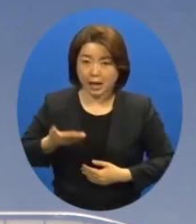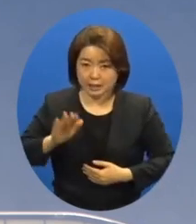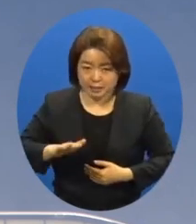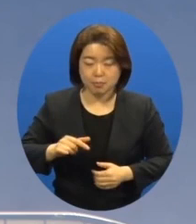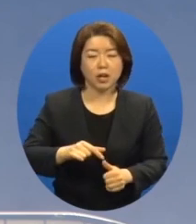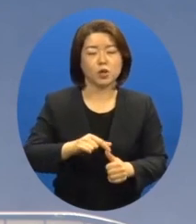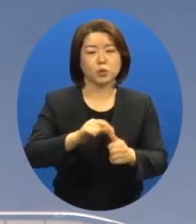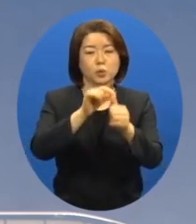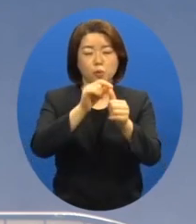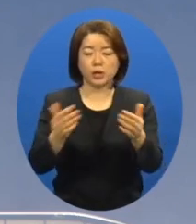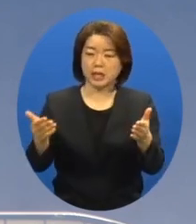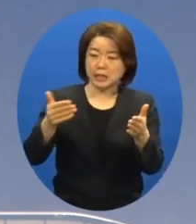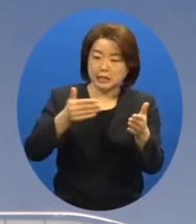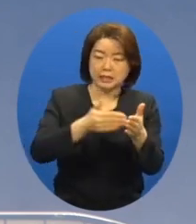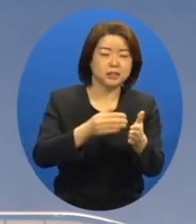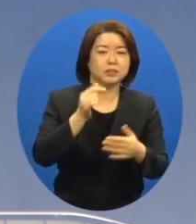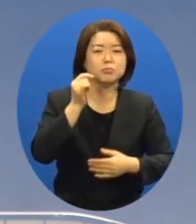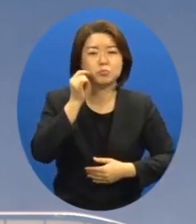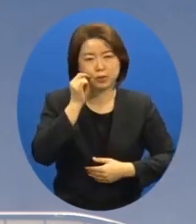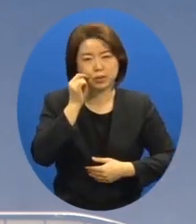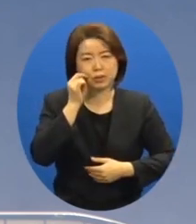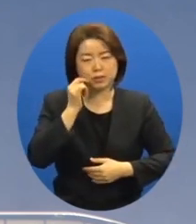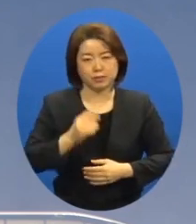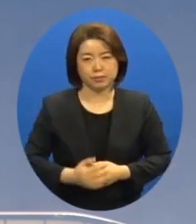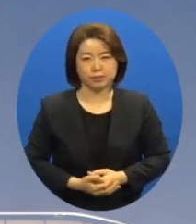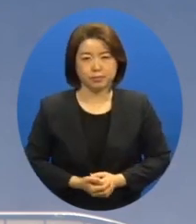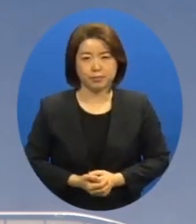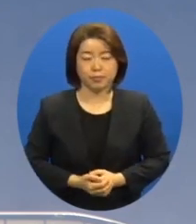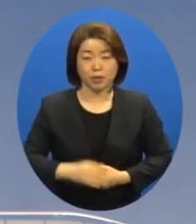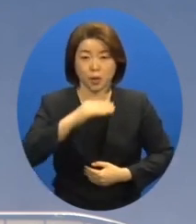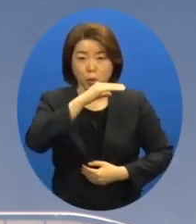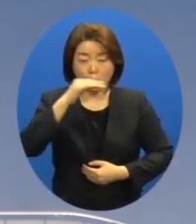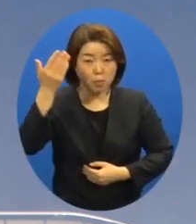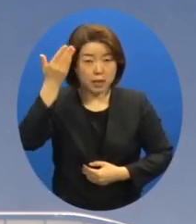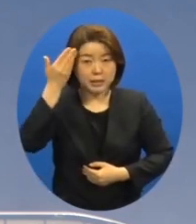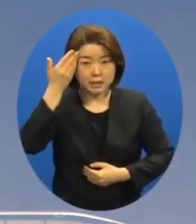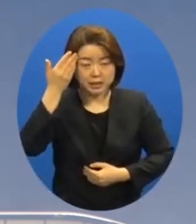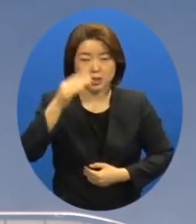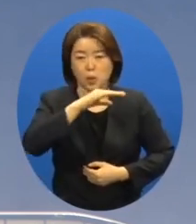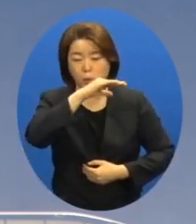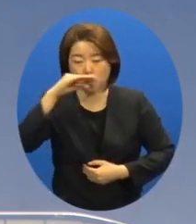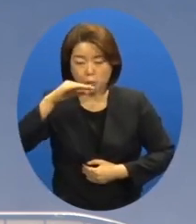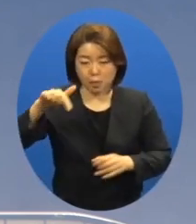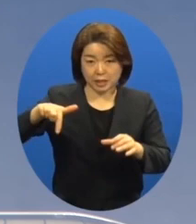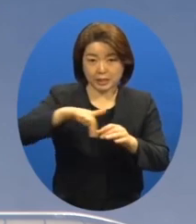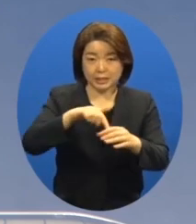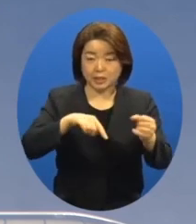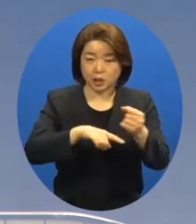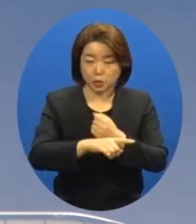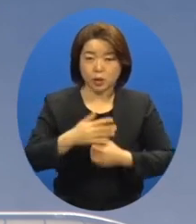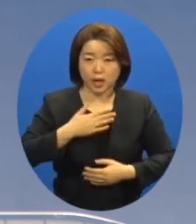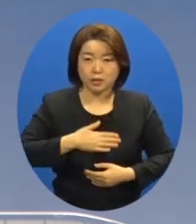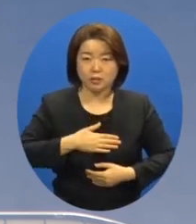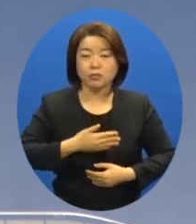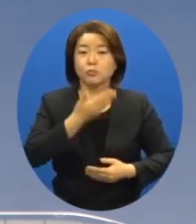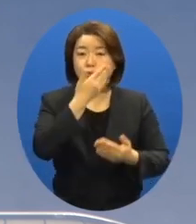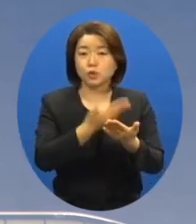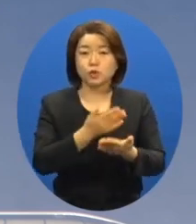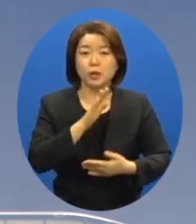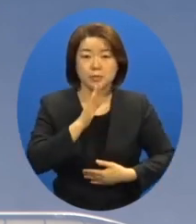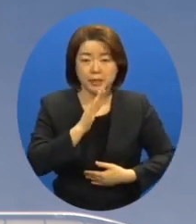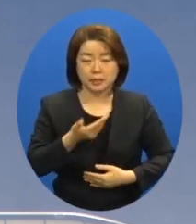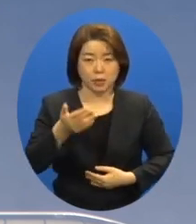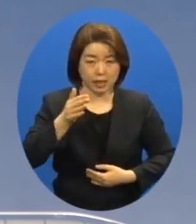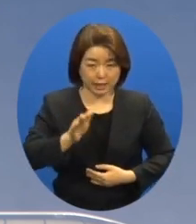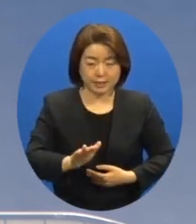구원에 이르지 못할 것입니다. 올바른 지식, 올바른 교리를 아는 것 대단히 중요합니다.